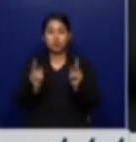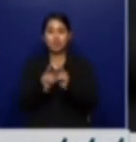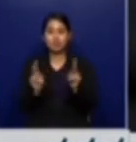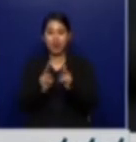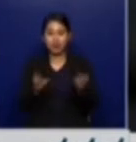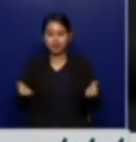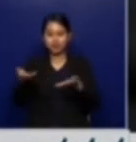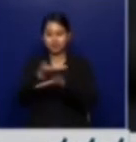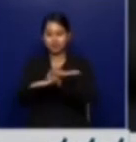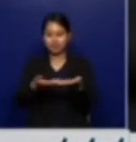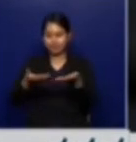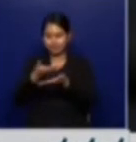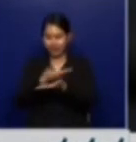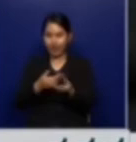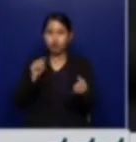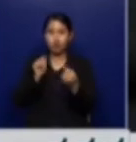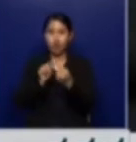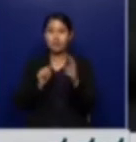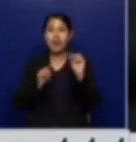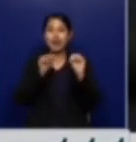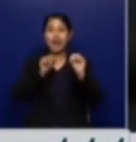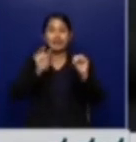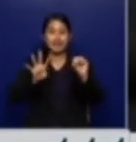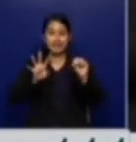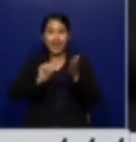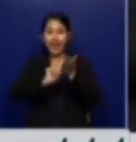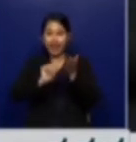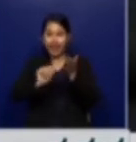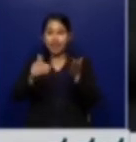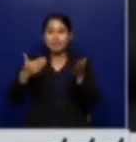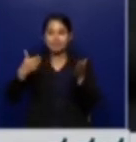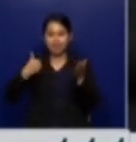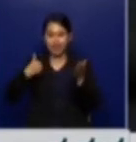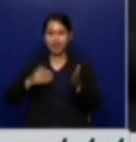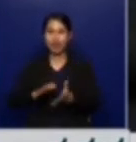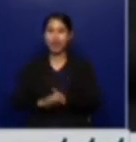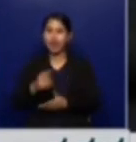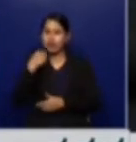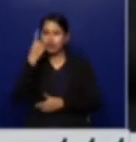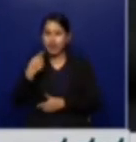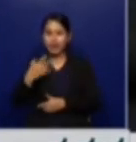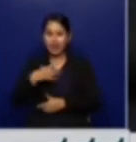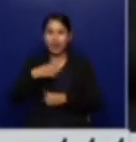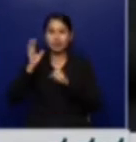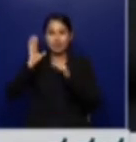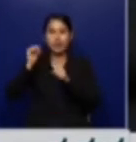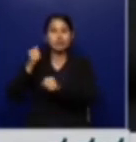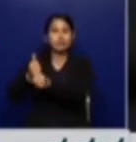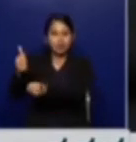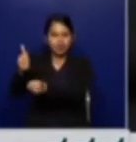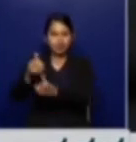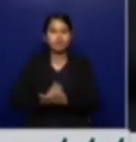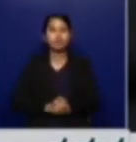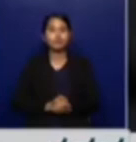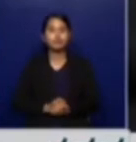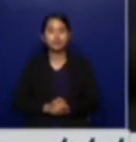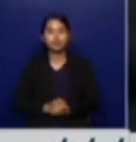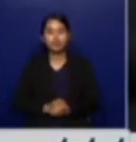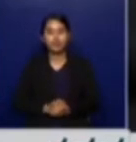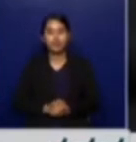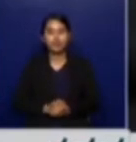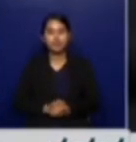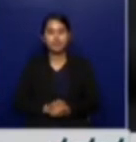ได้มีการแก้ไขในมาตรา4นะครับสมาชิกที่ไม่ได้แปรยติก็สามารถที่จะอภิปรายได้นะครับท่านประธานครับประเด็นที่ผม